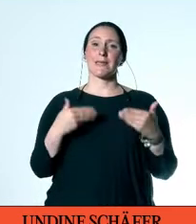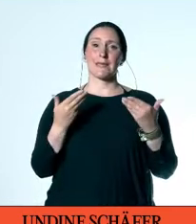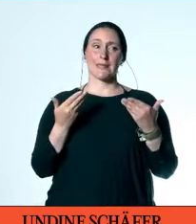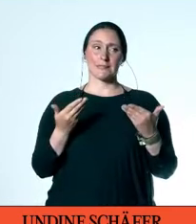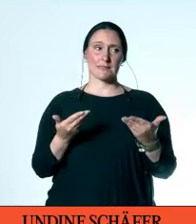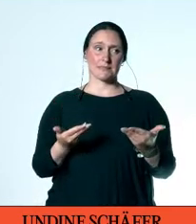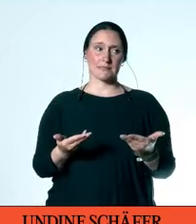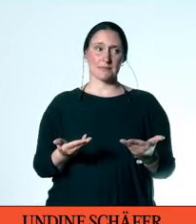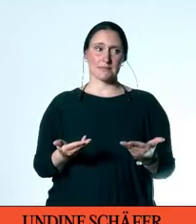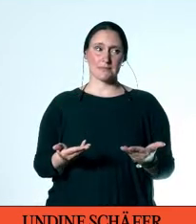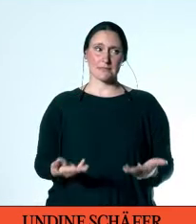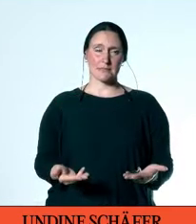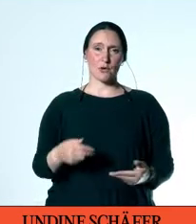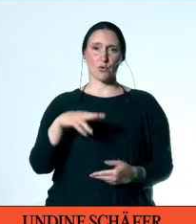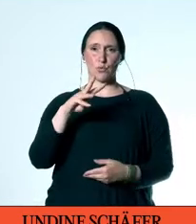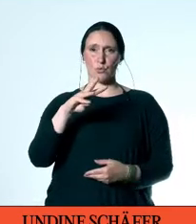Raum.